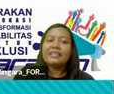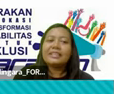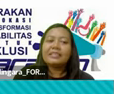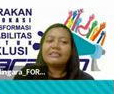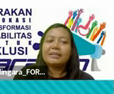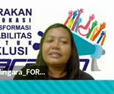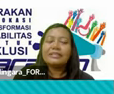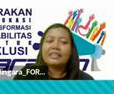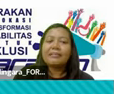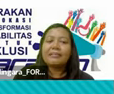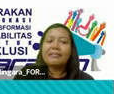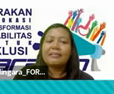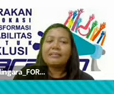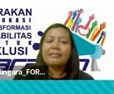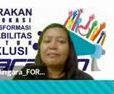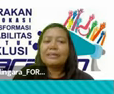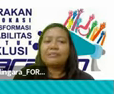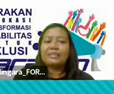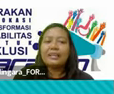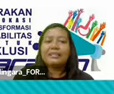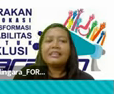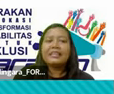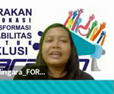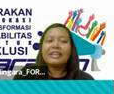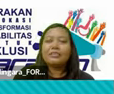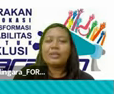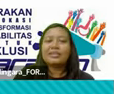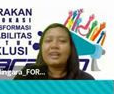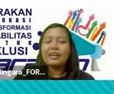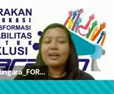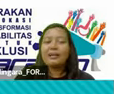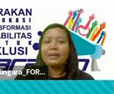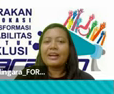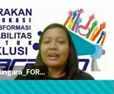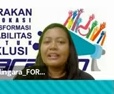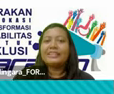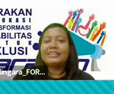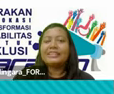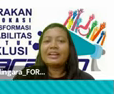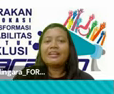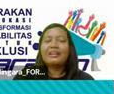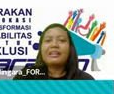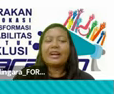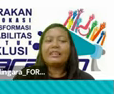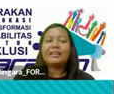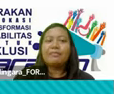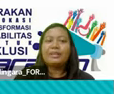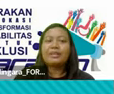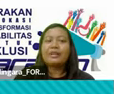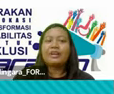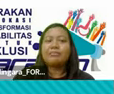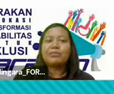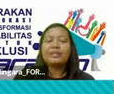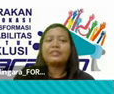Saat ini yang di samping sini, Kak Made memiliki hambatan melihat. Dia adalah seorang tenaga PKH yang akhirnya